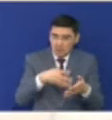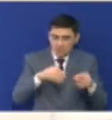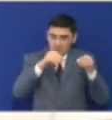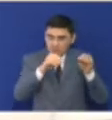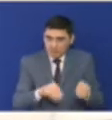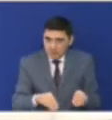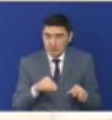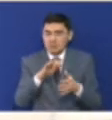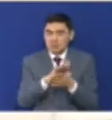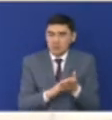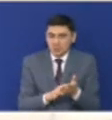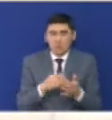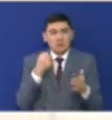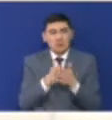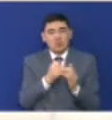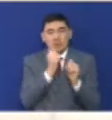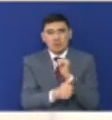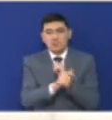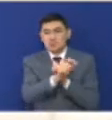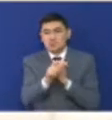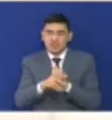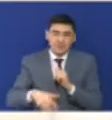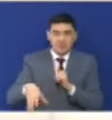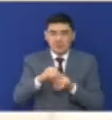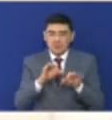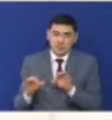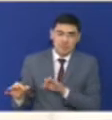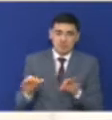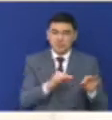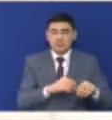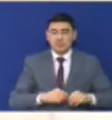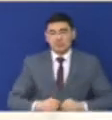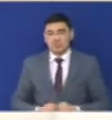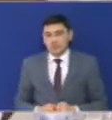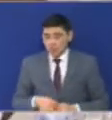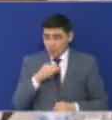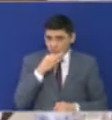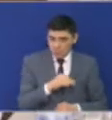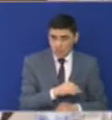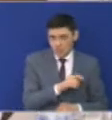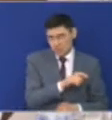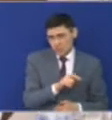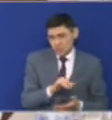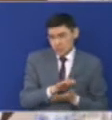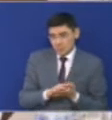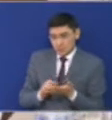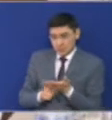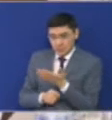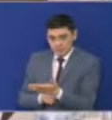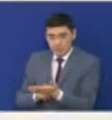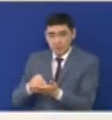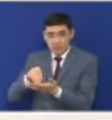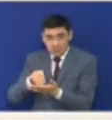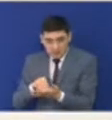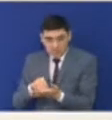доведем персонально до каждого. По словам Айнур Арымбековой, каждое обращение, поступившее в общественную приемную, должно быть рассмотрено